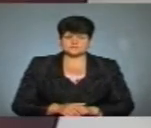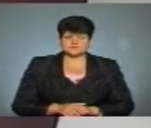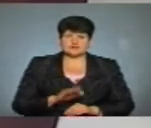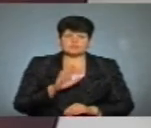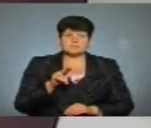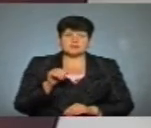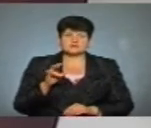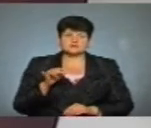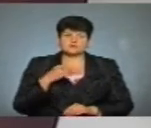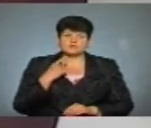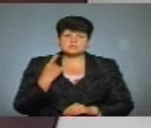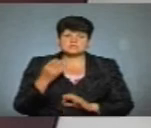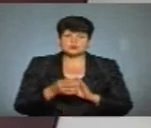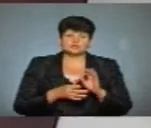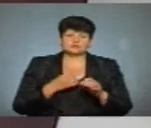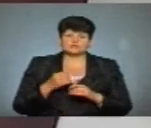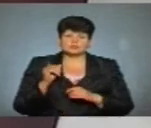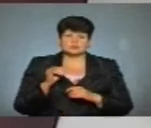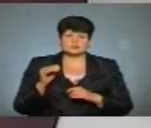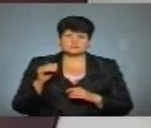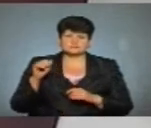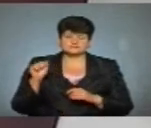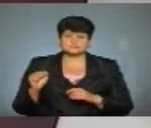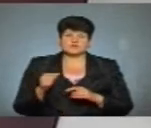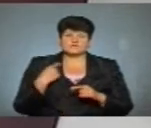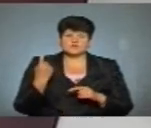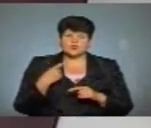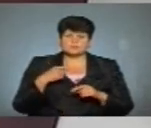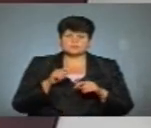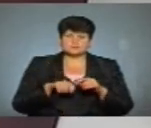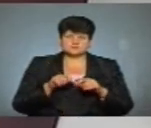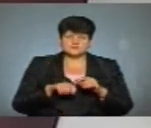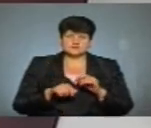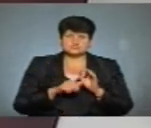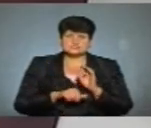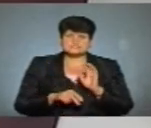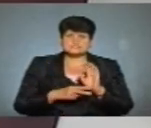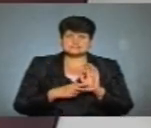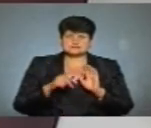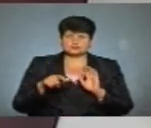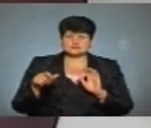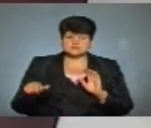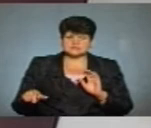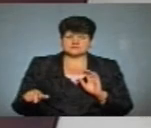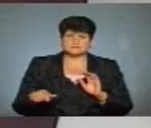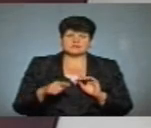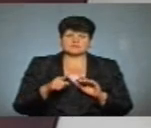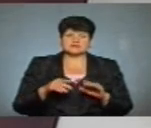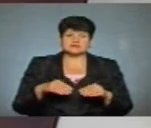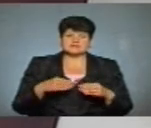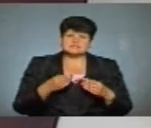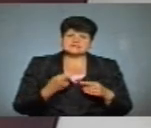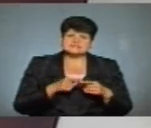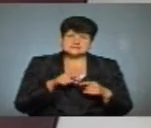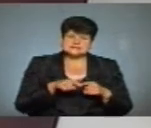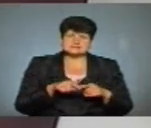Володимир Паничев каже, за добу методом імуноферментного аналізу в області протестували 67 осіб. Він дає змогу визначити, чи